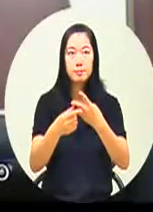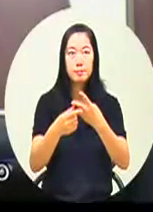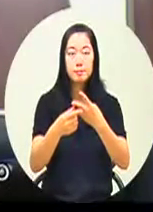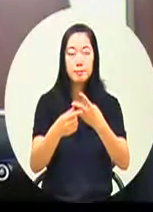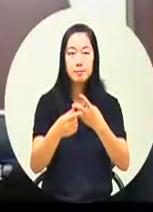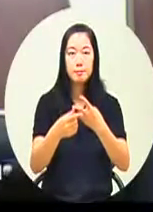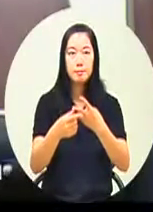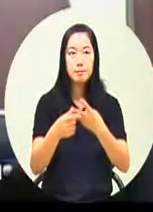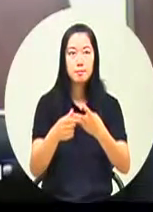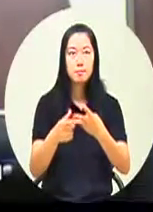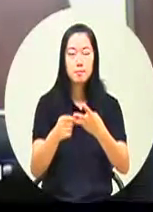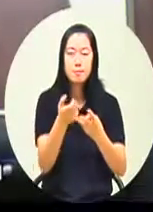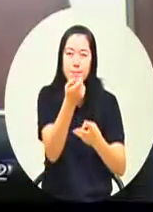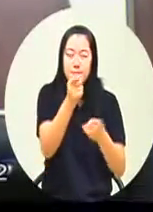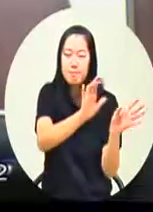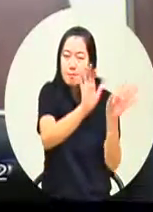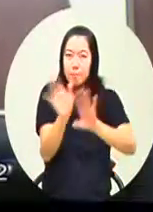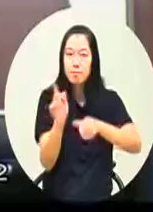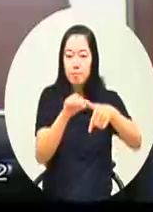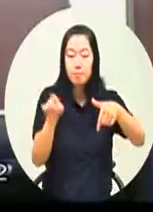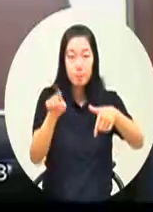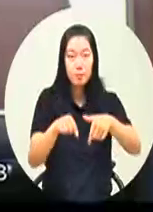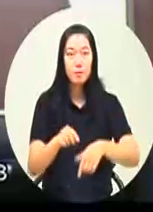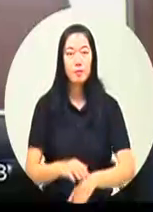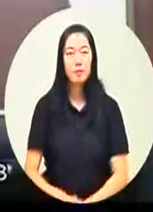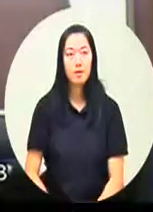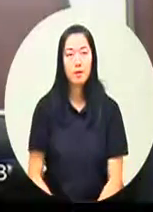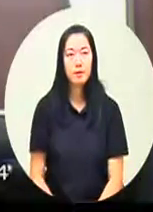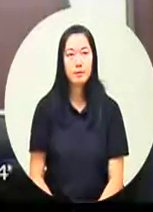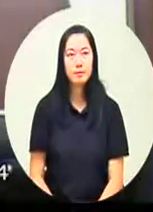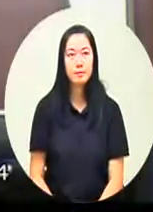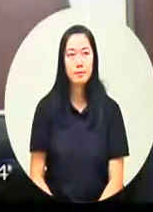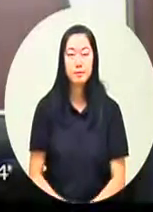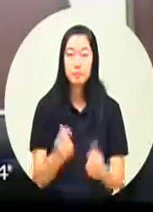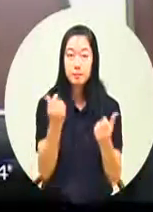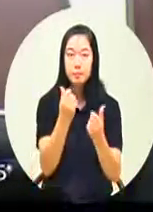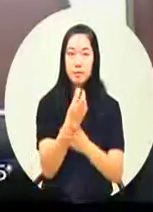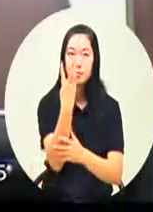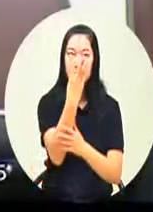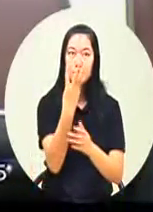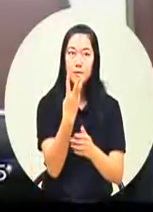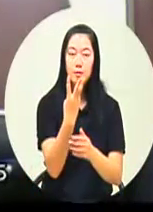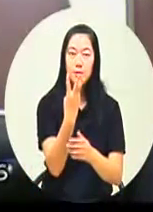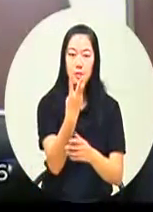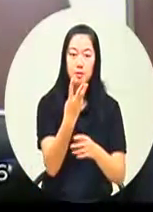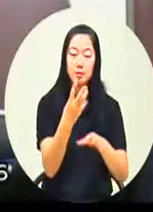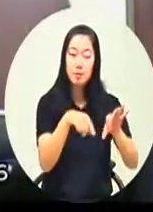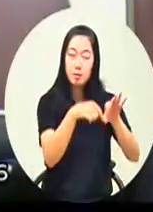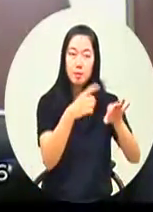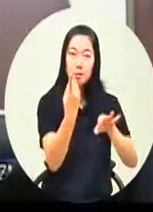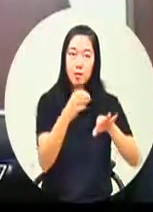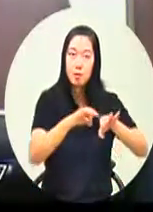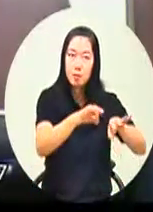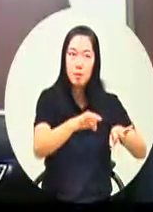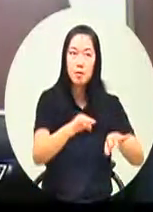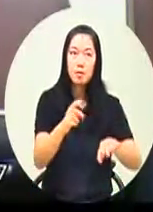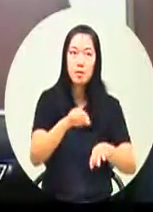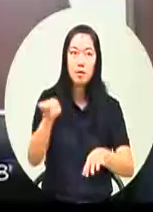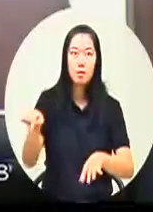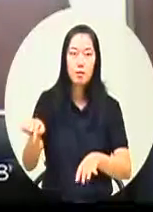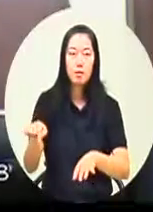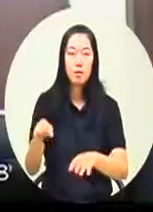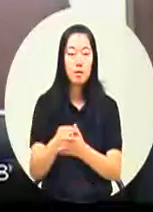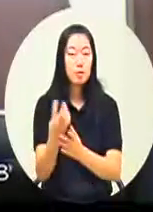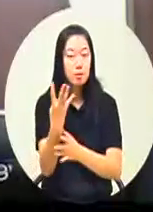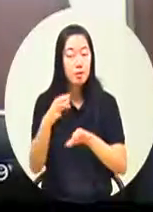微型化。所以微型化就是说也许有三轮的，也许有四轮，微型如果跟机车比怎么变更大